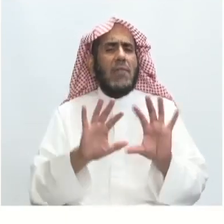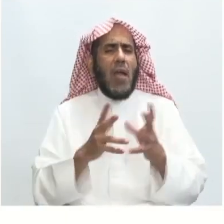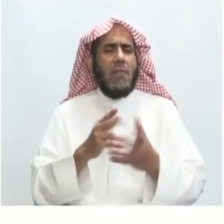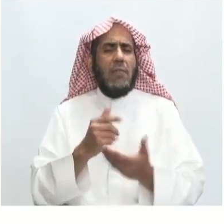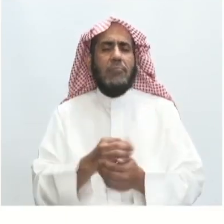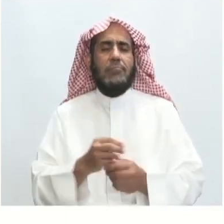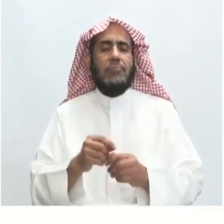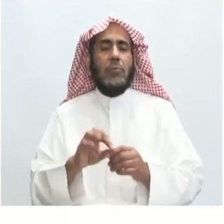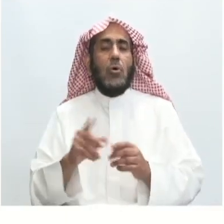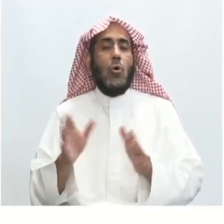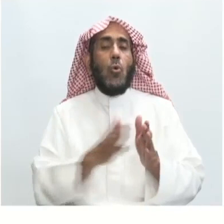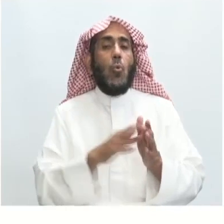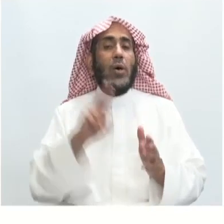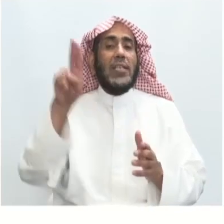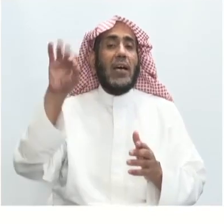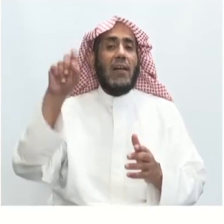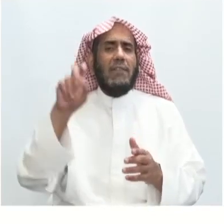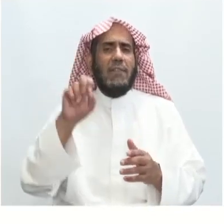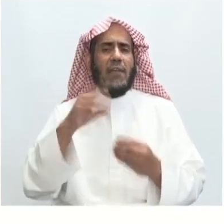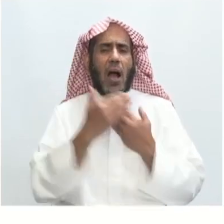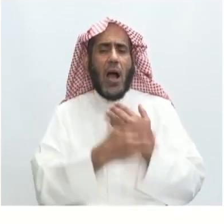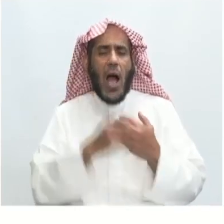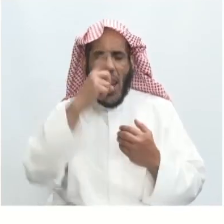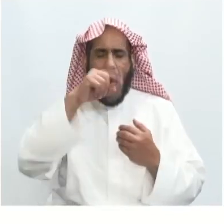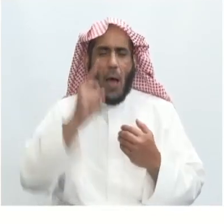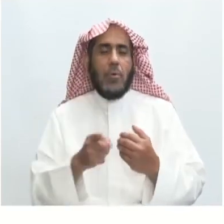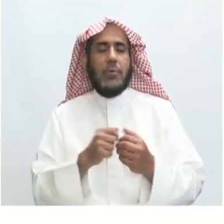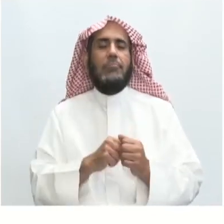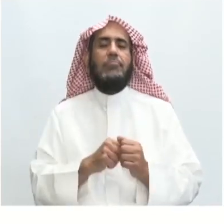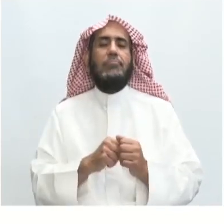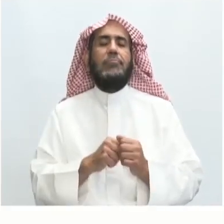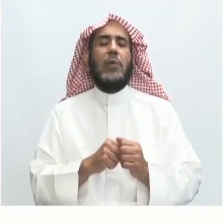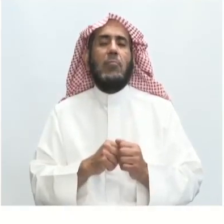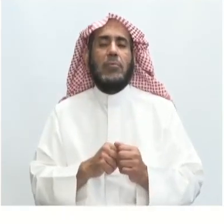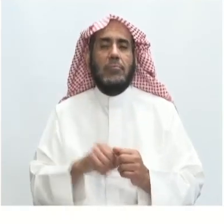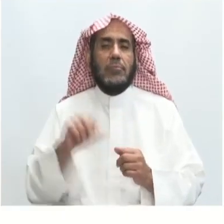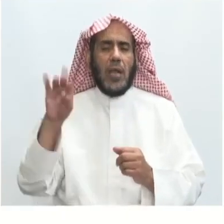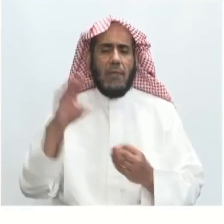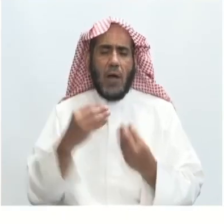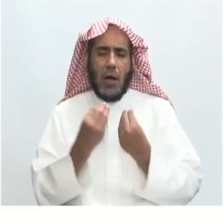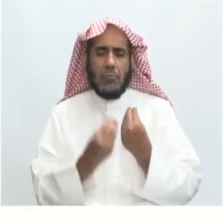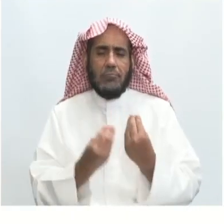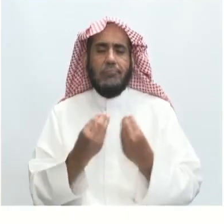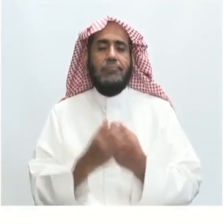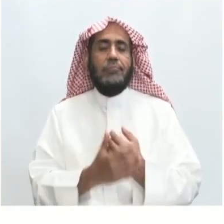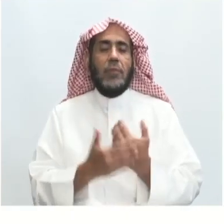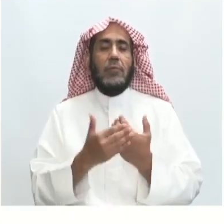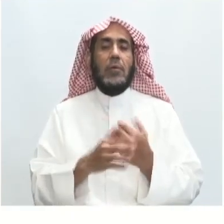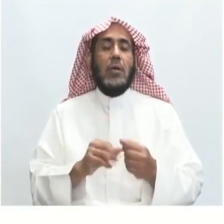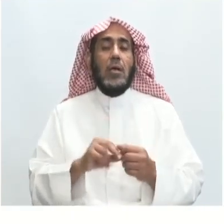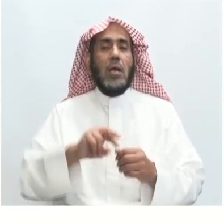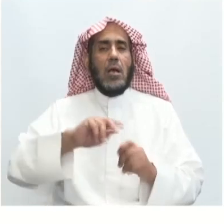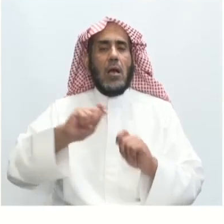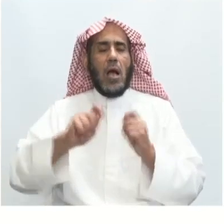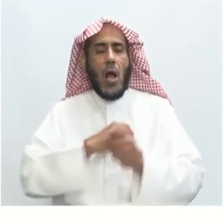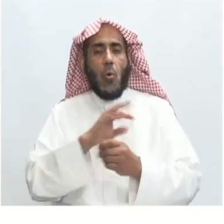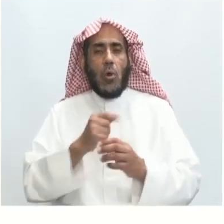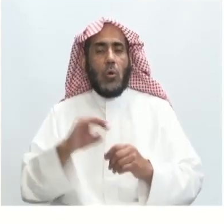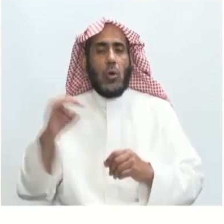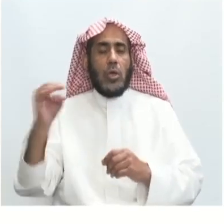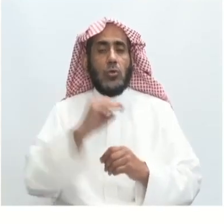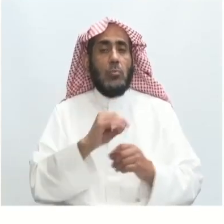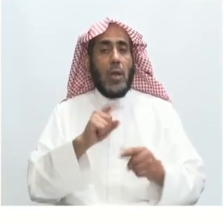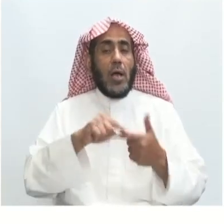استفهام وكيف وترفقنا الامر ترفق هنا الامر الثاني هنا حول كل جمله